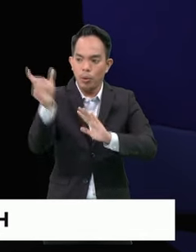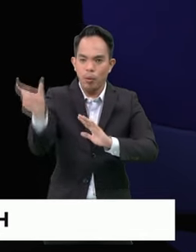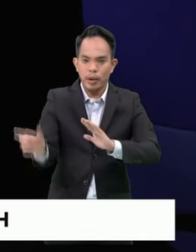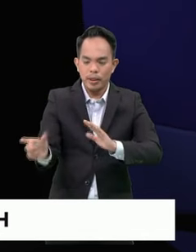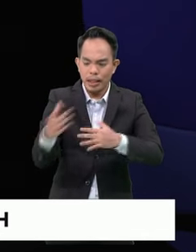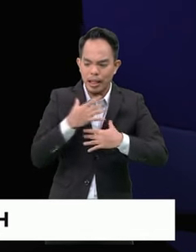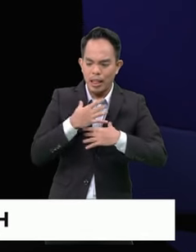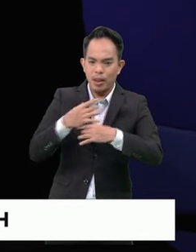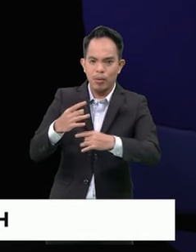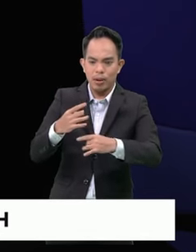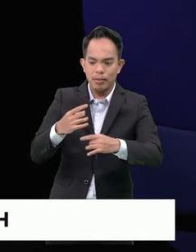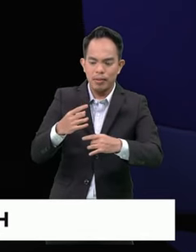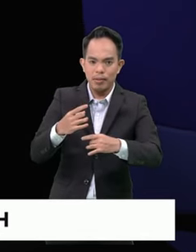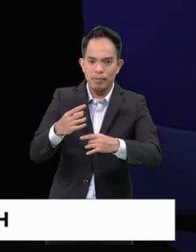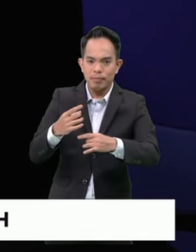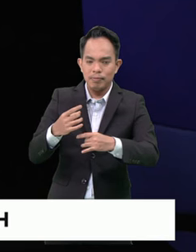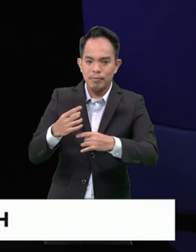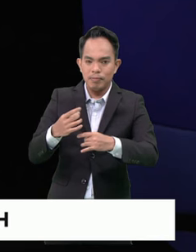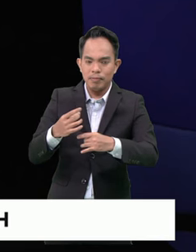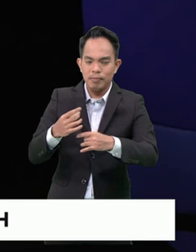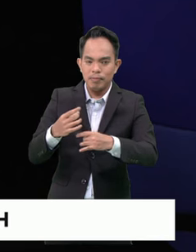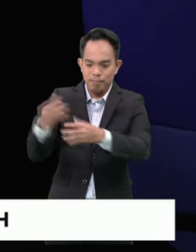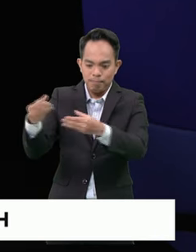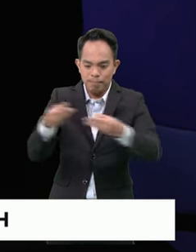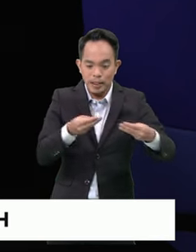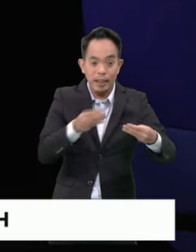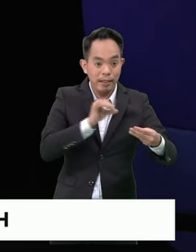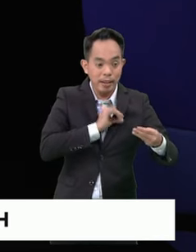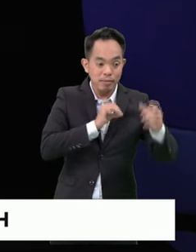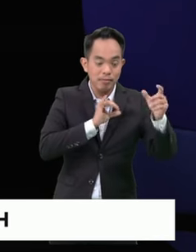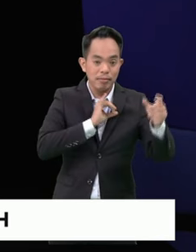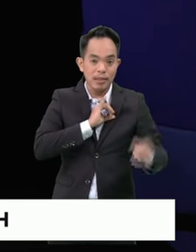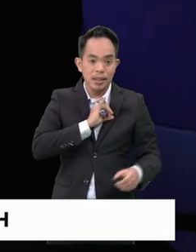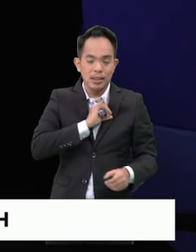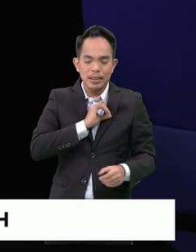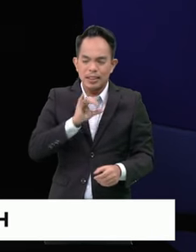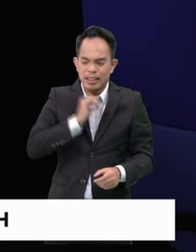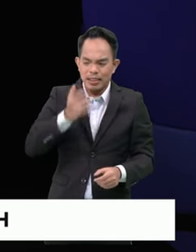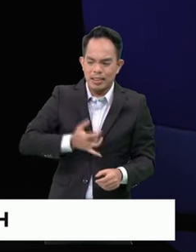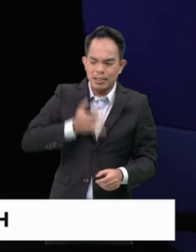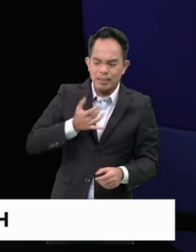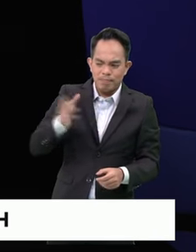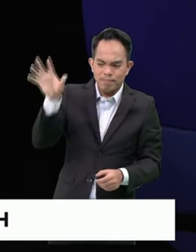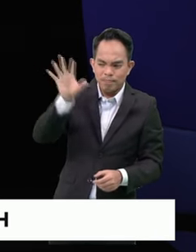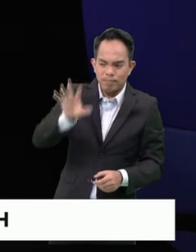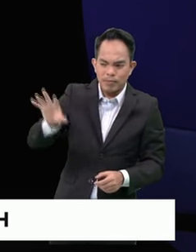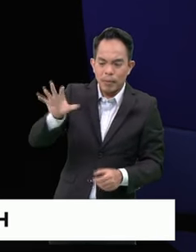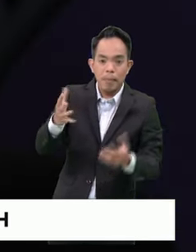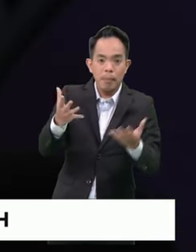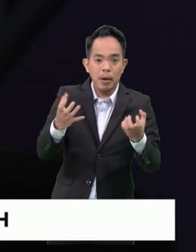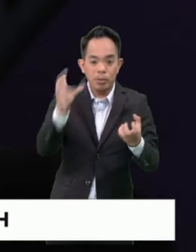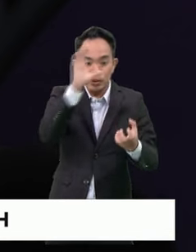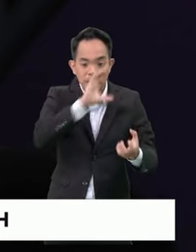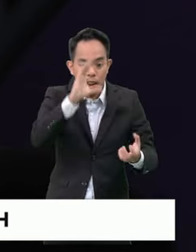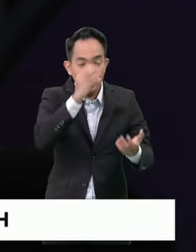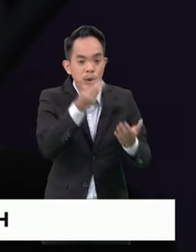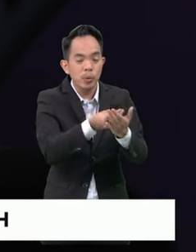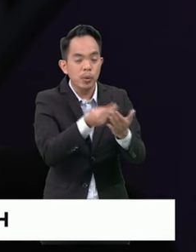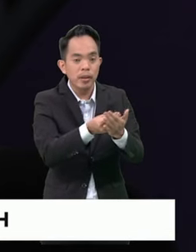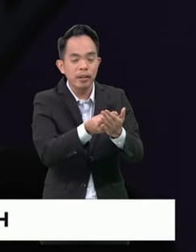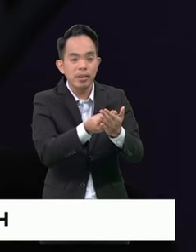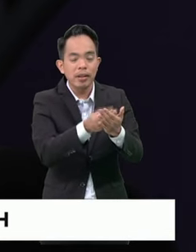minat and approach. Dan sebabkan tempoh saya curious dan saya memang nak duit. Dan dalam masa